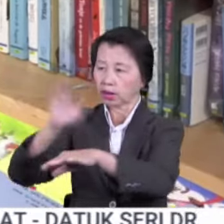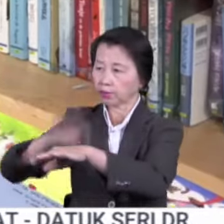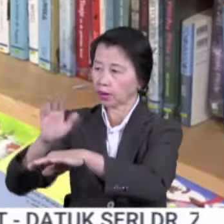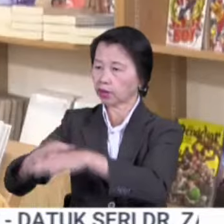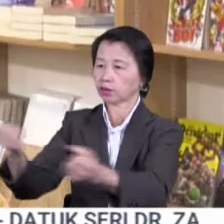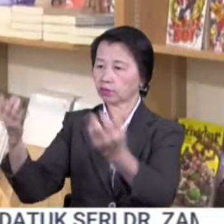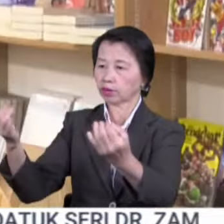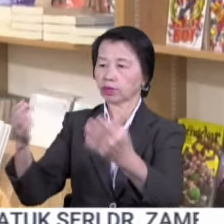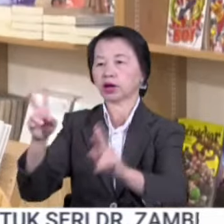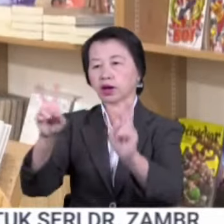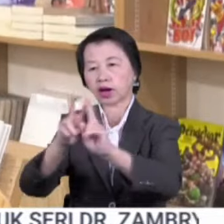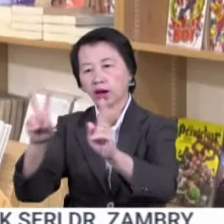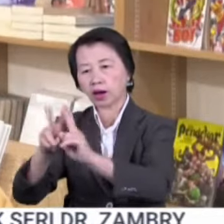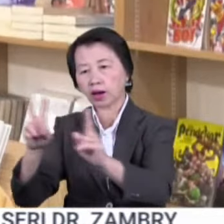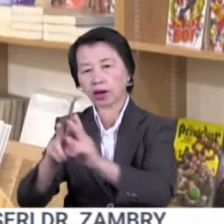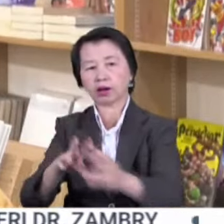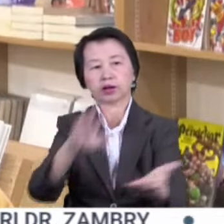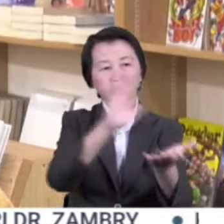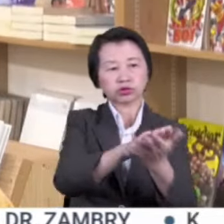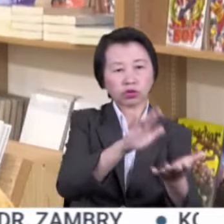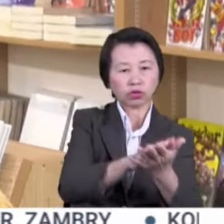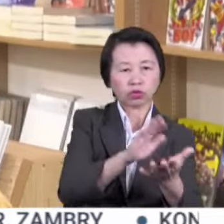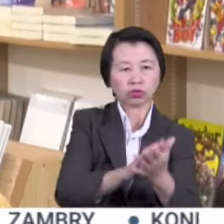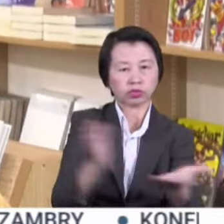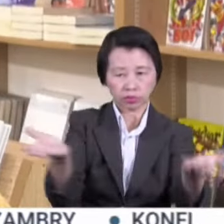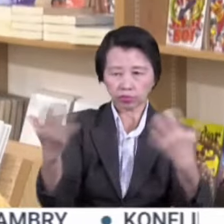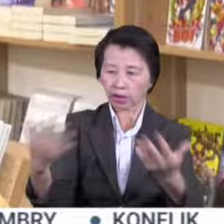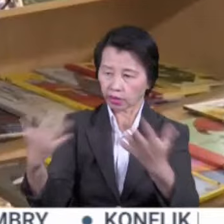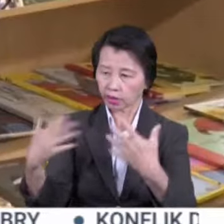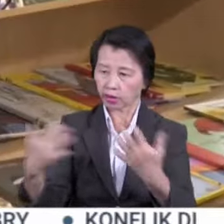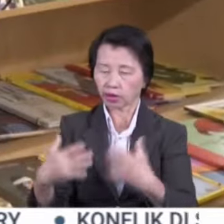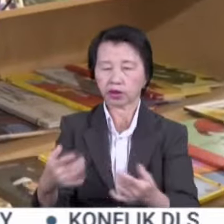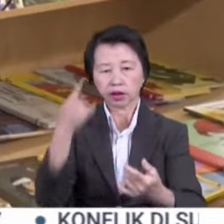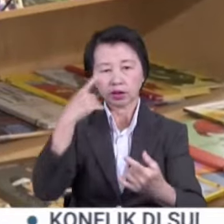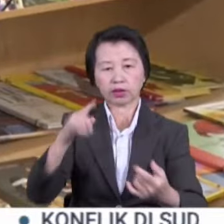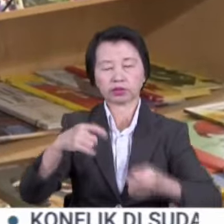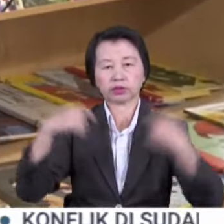Kampung seluruh sekolah untuk sama-sama bersama